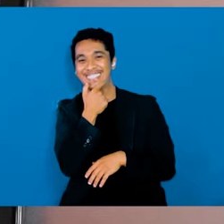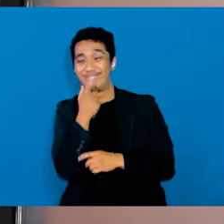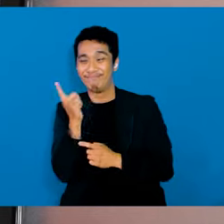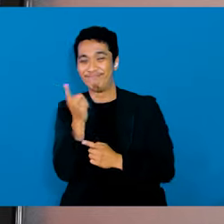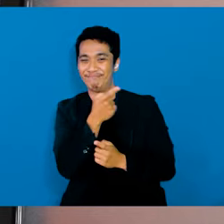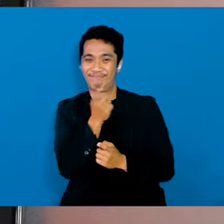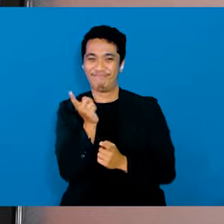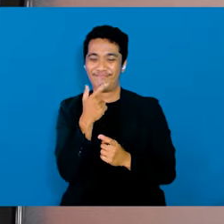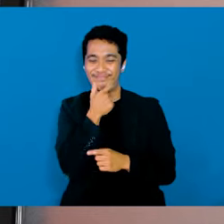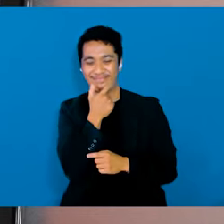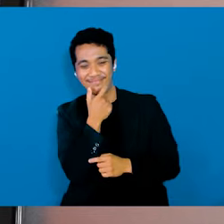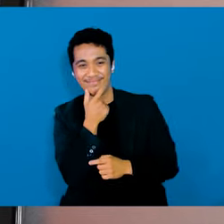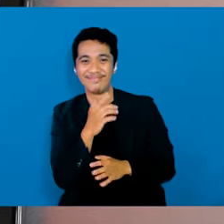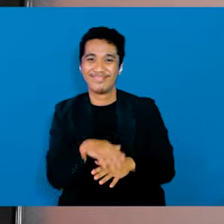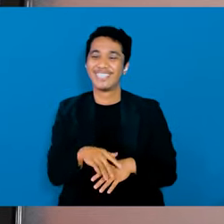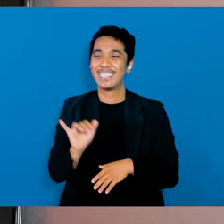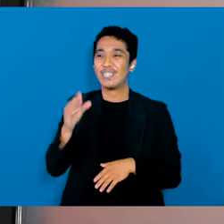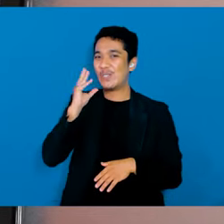Ini biar sobat